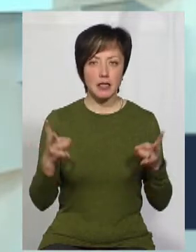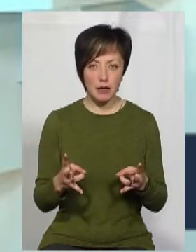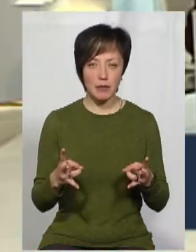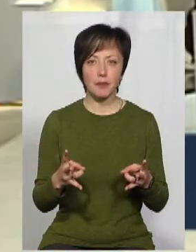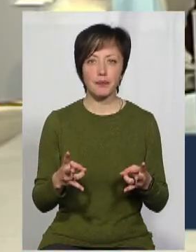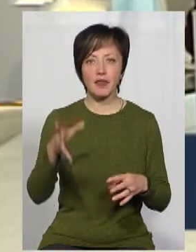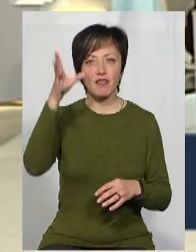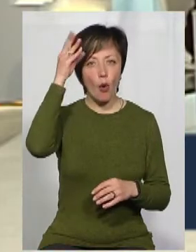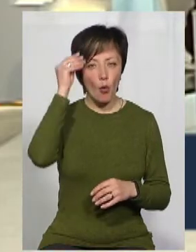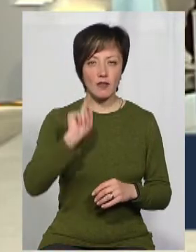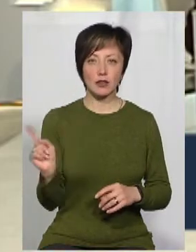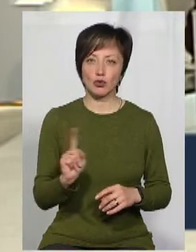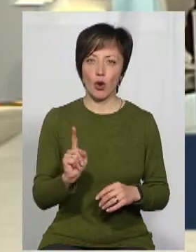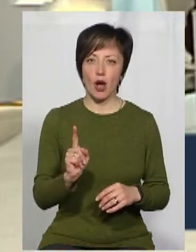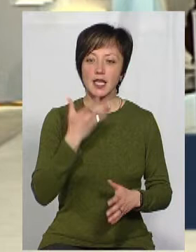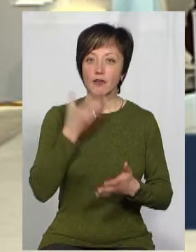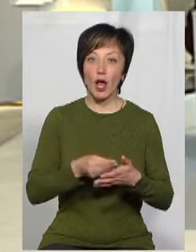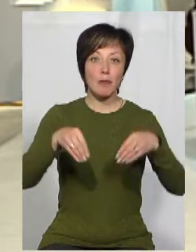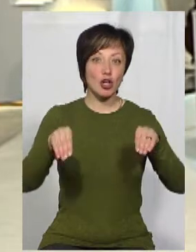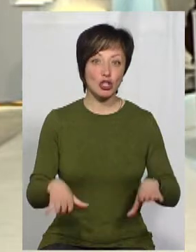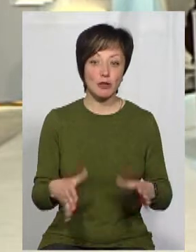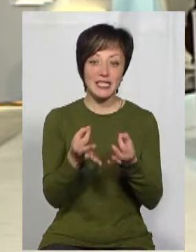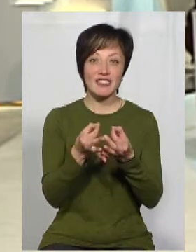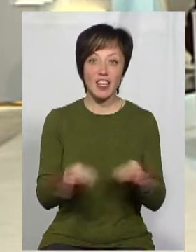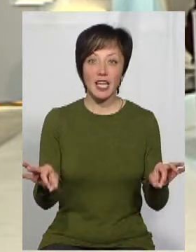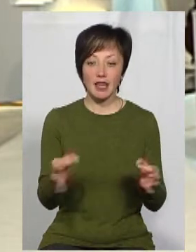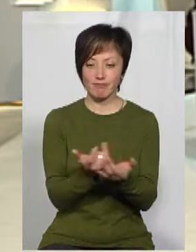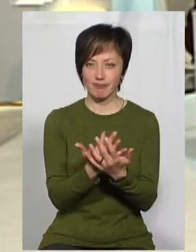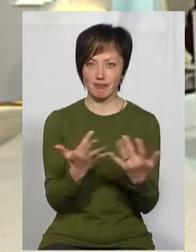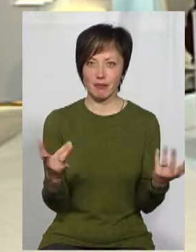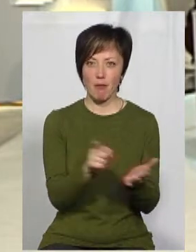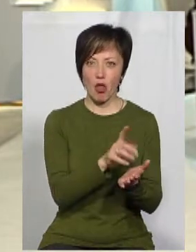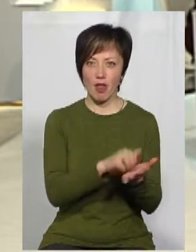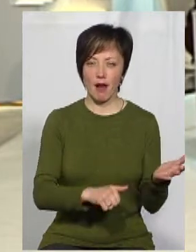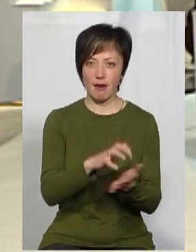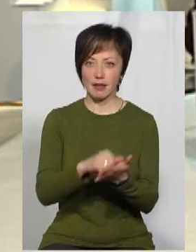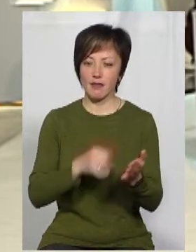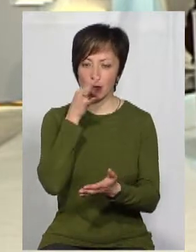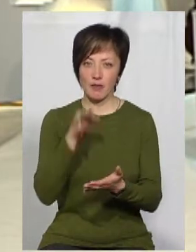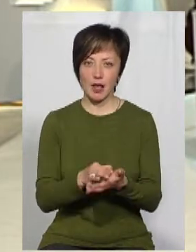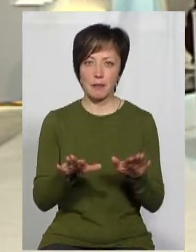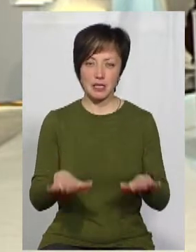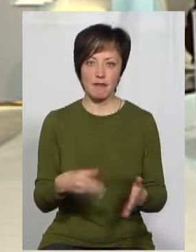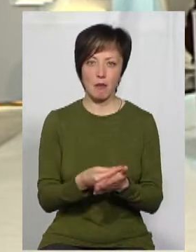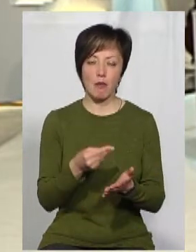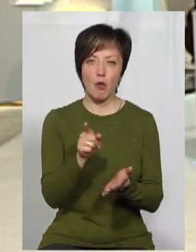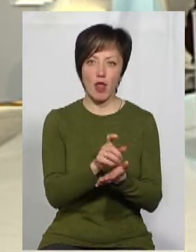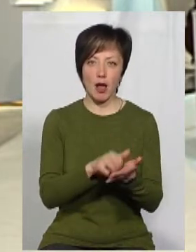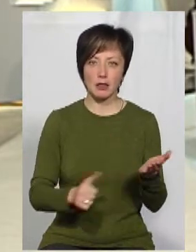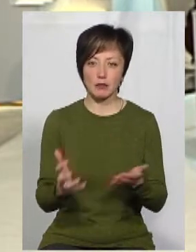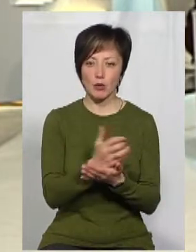само враховувати, що своїми рішеннями ми звільнили від низки податків, ті, за які ми відповідаємо, місцеві податки і